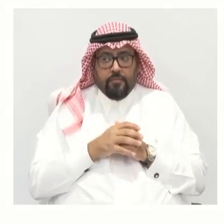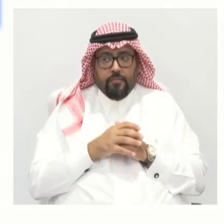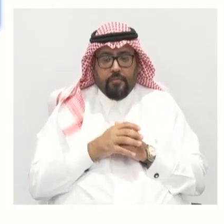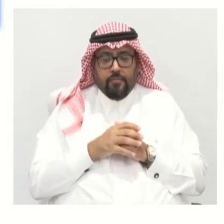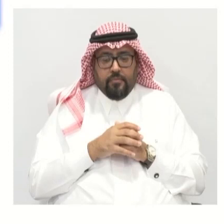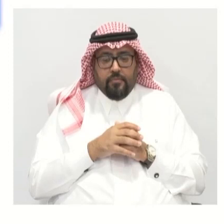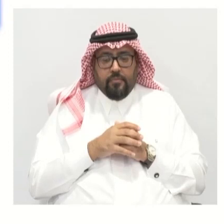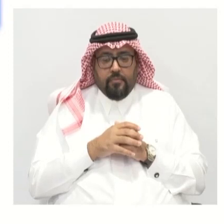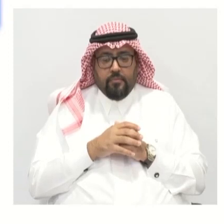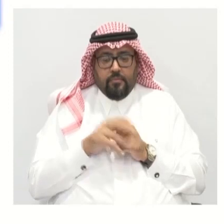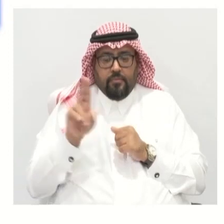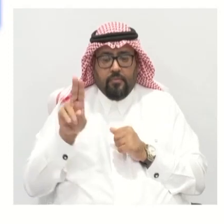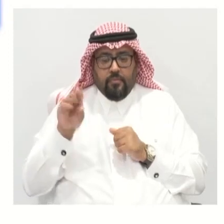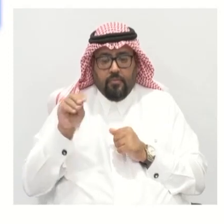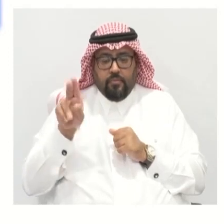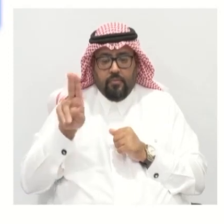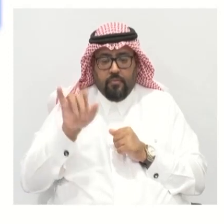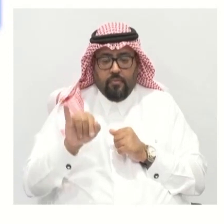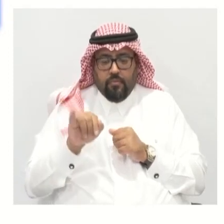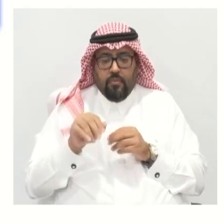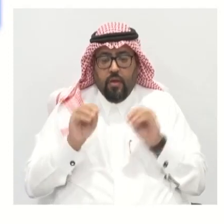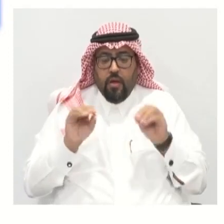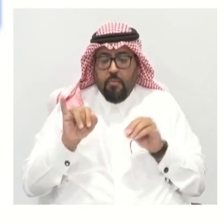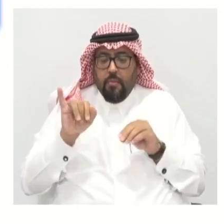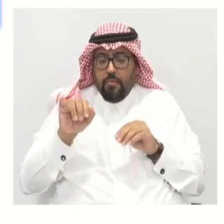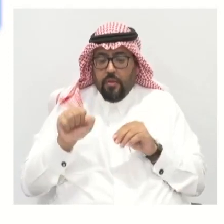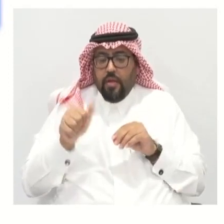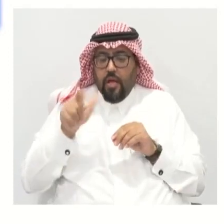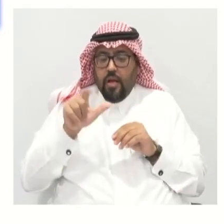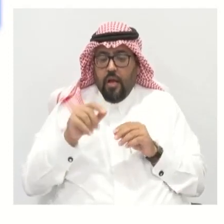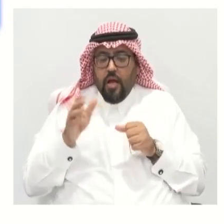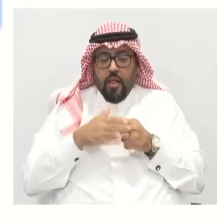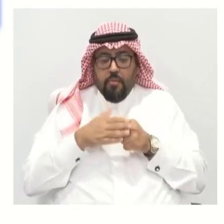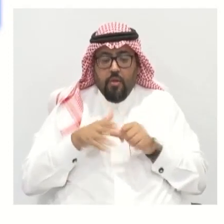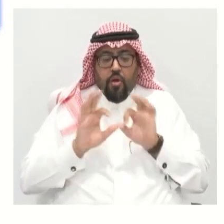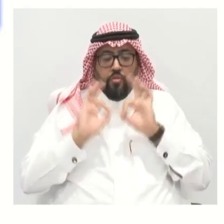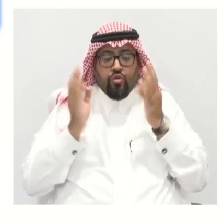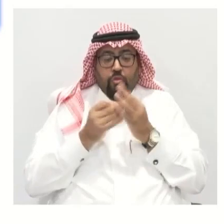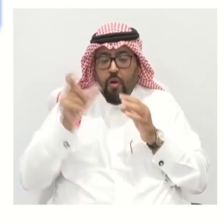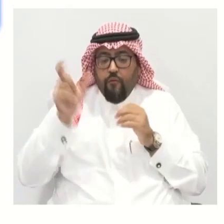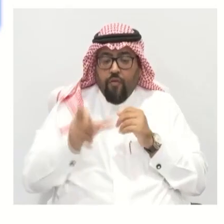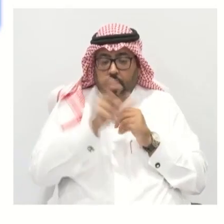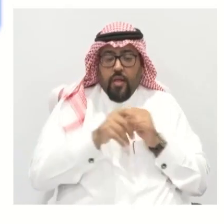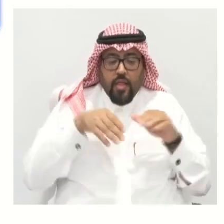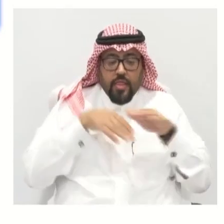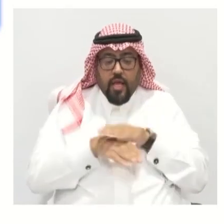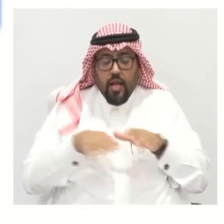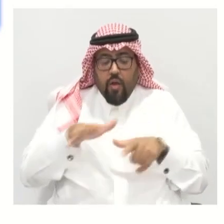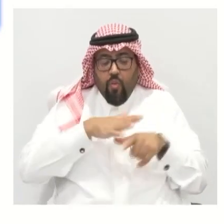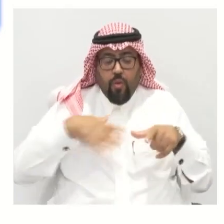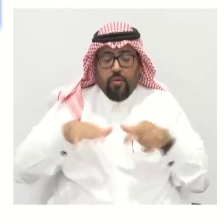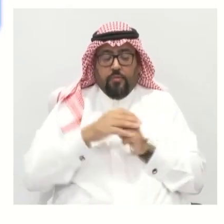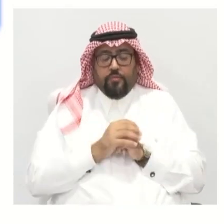نعم احسنتم تهتم بمصالح وخدمه المجتمع وافراده داخل